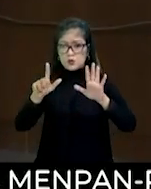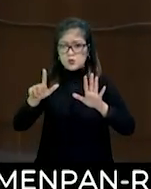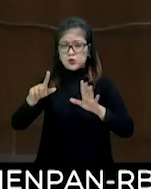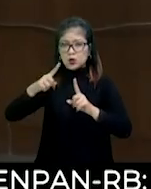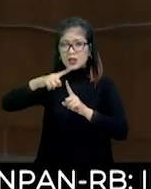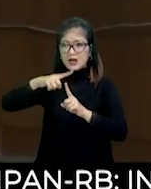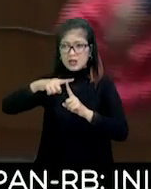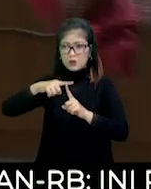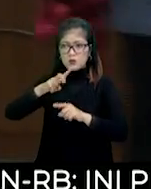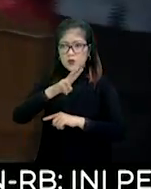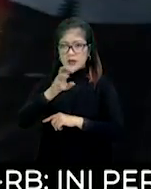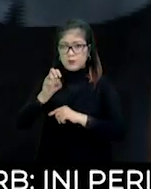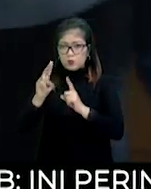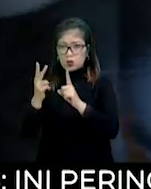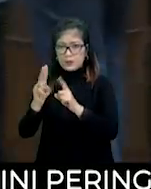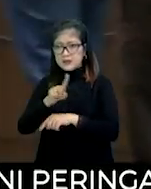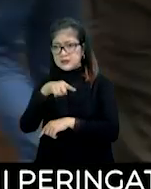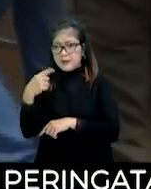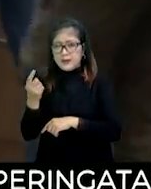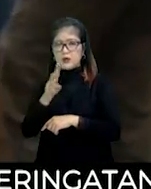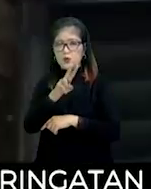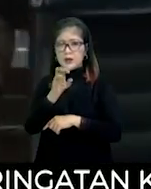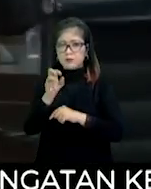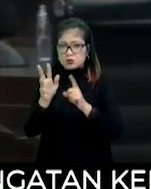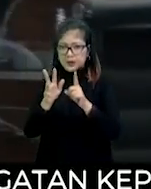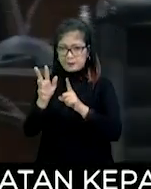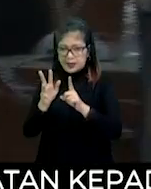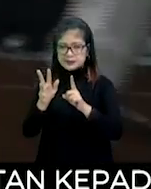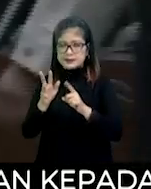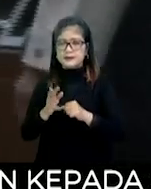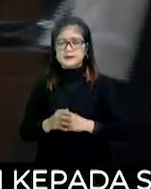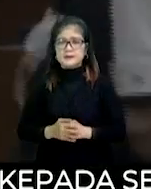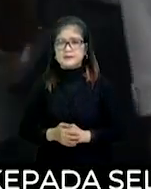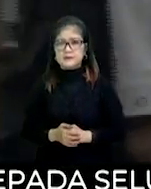2012 hingga 2019. Dari Jakarta, Sofian Firdaus, iNews melaporkan.